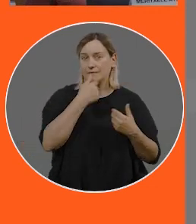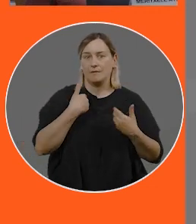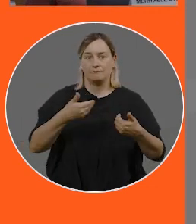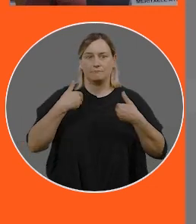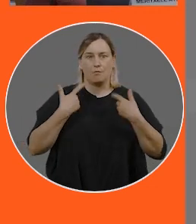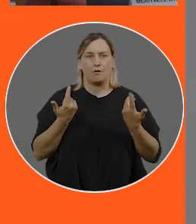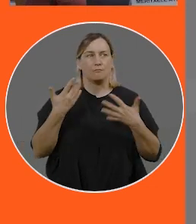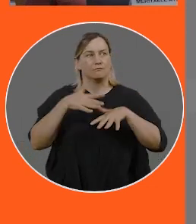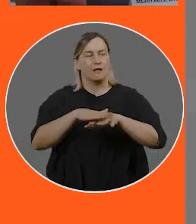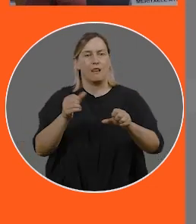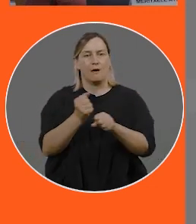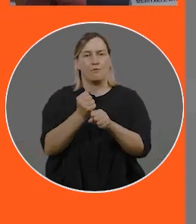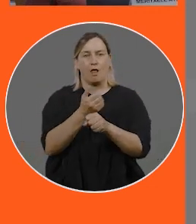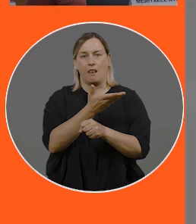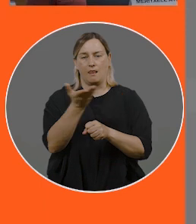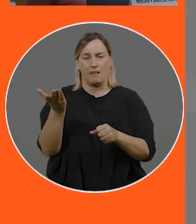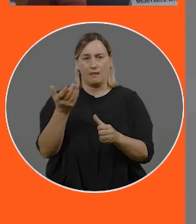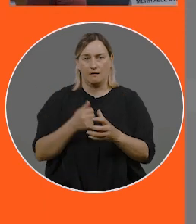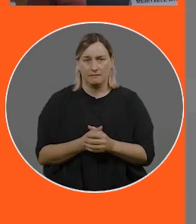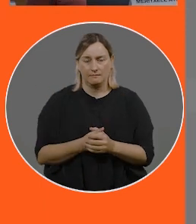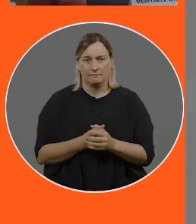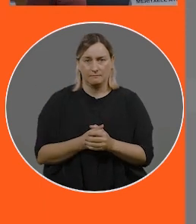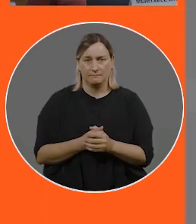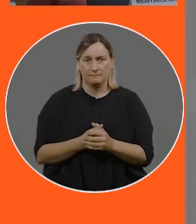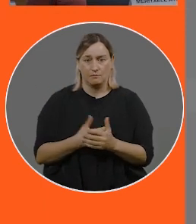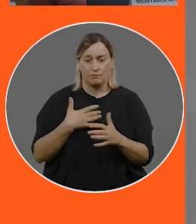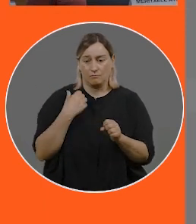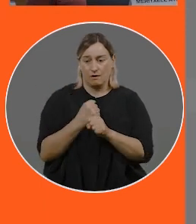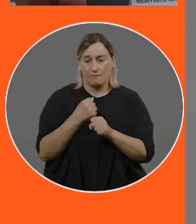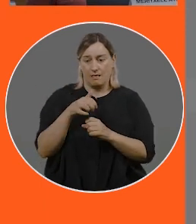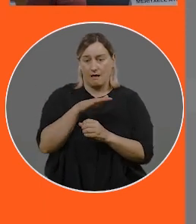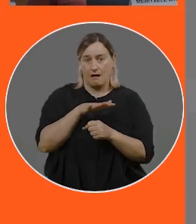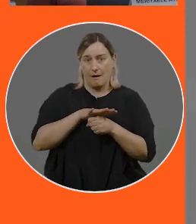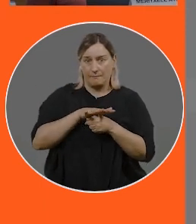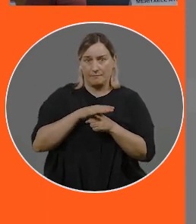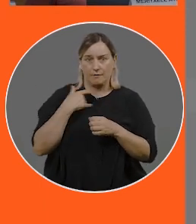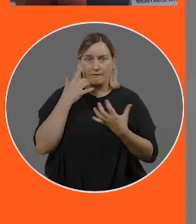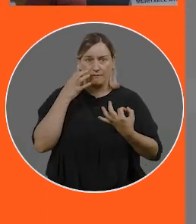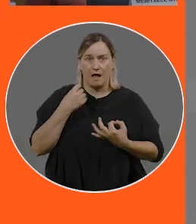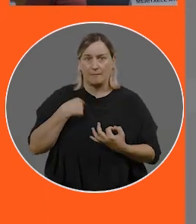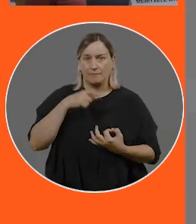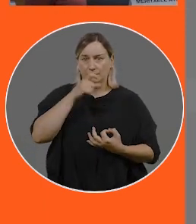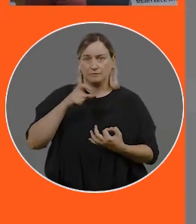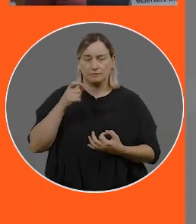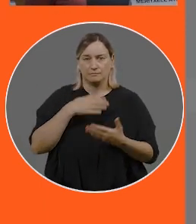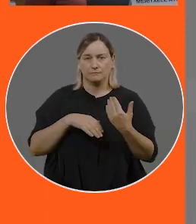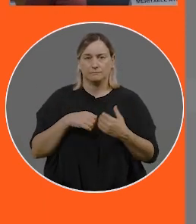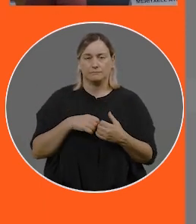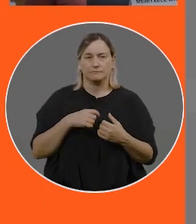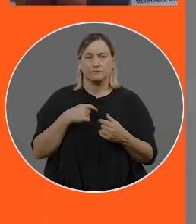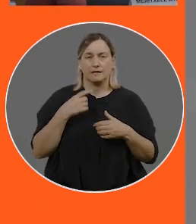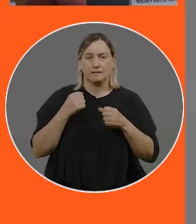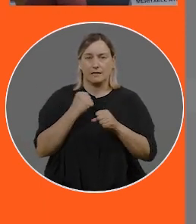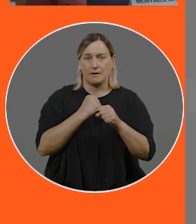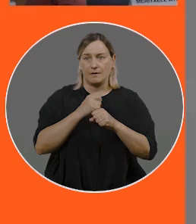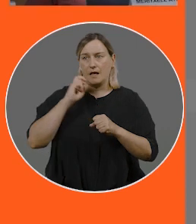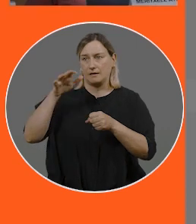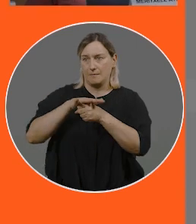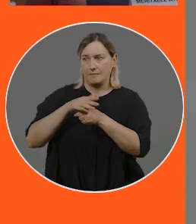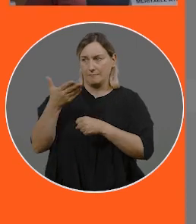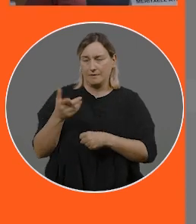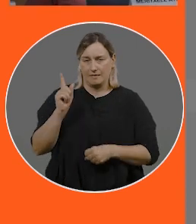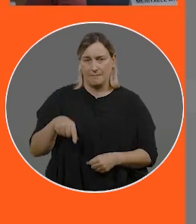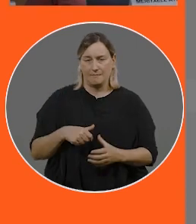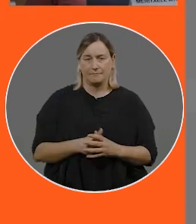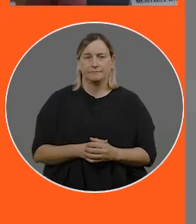és que jo estic treballant en aquest àmbit, però hi ha persones amb discapacitat que estan treballant en altres àmbits, evidentment.